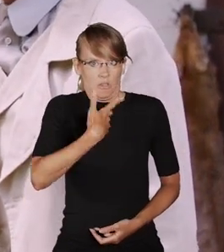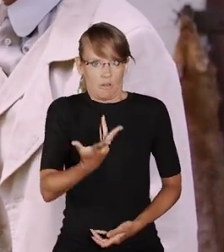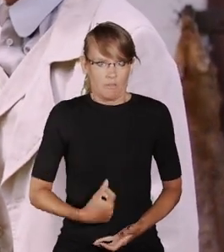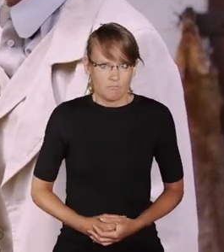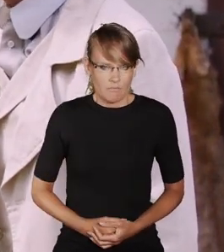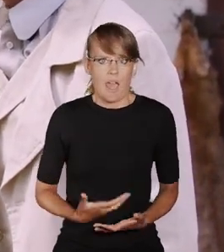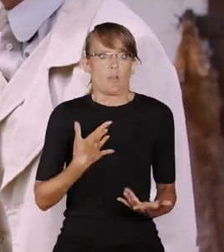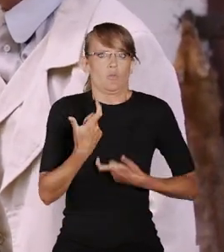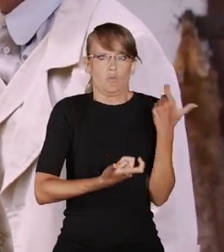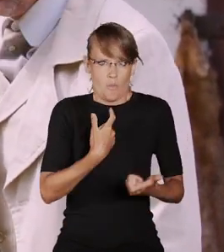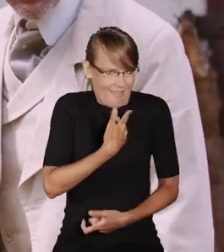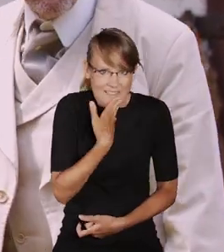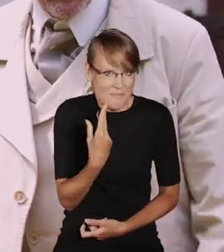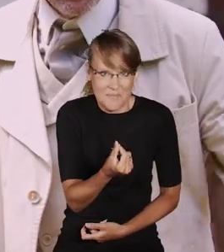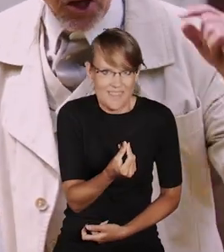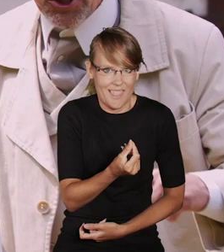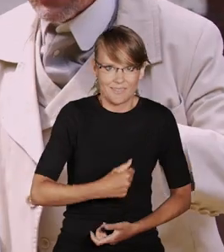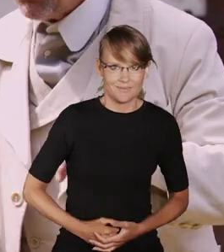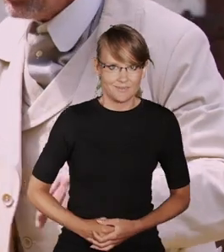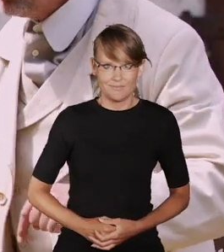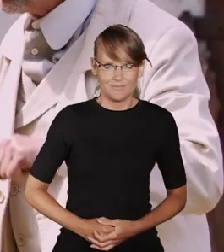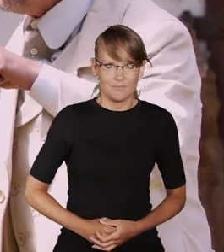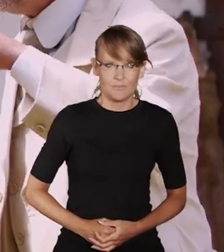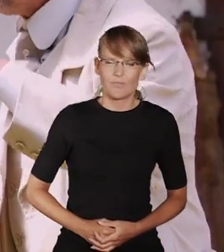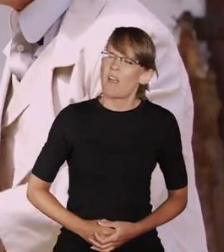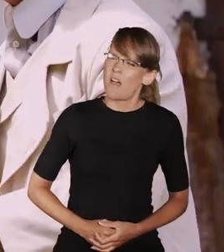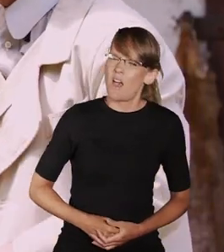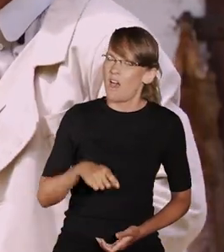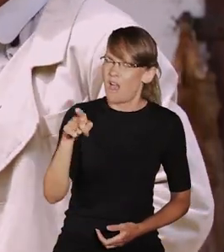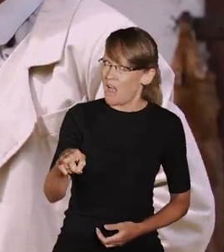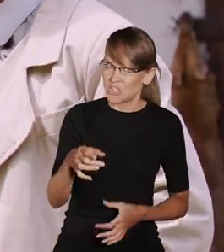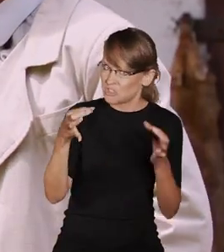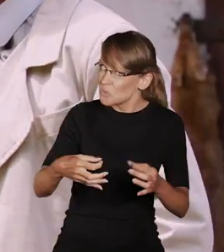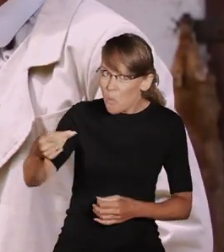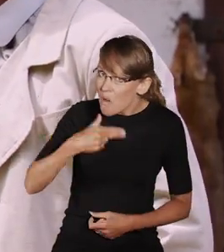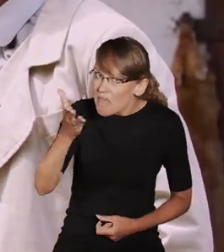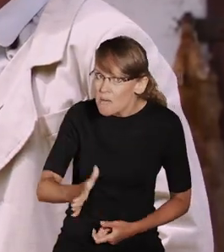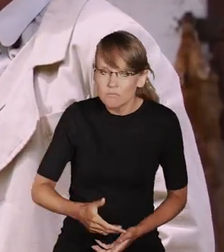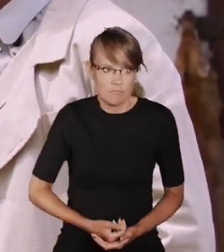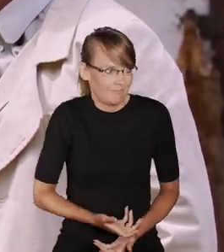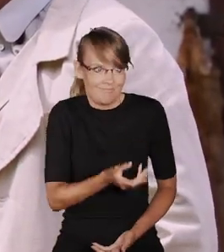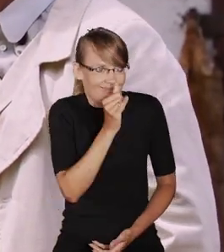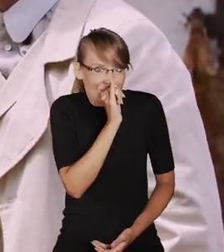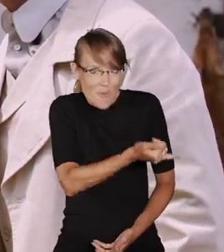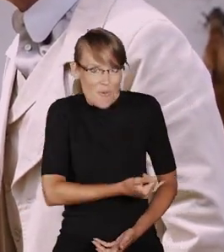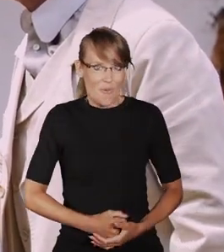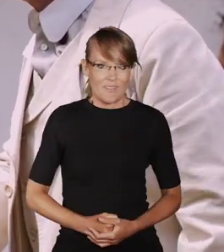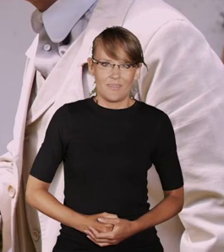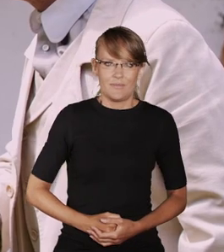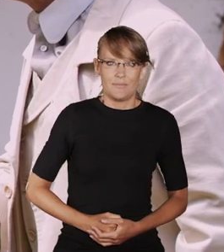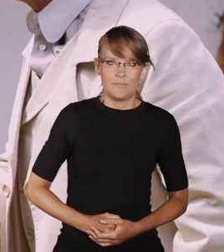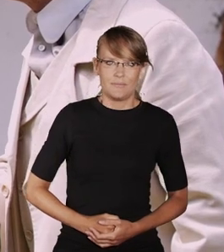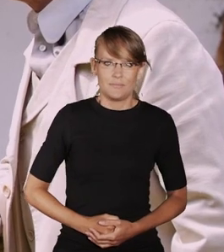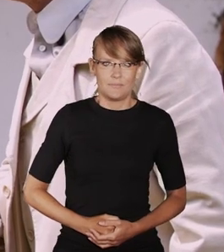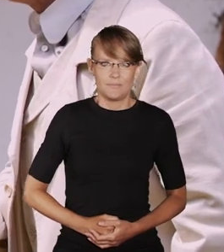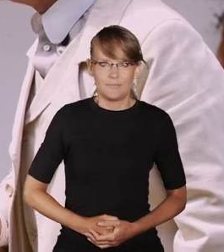że pieniądze mi są potrzebne niezwłocznie. Jeśli mi pani dziś nie zapłaci, jutro się będę musiał powiesić. Dziwaczne doprawdy. A cóż na to poradzę, że